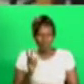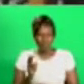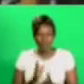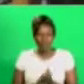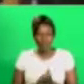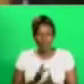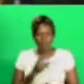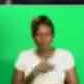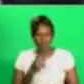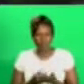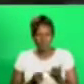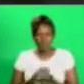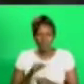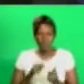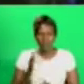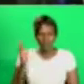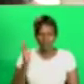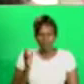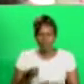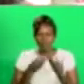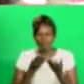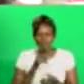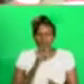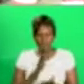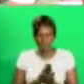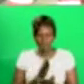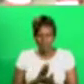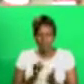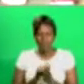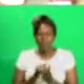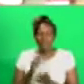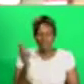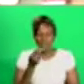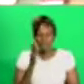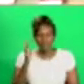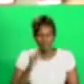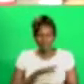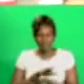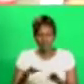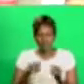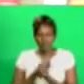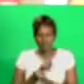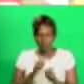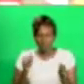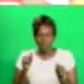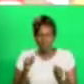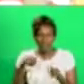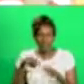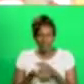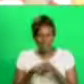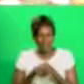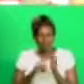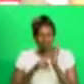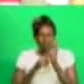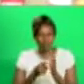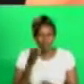kuliguzia swala la usalama na kutoa hakikisho kwa Wakenya kuwa usalama wao umeimarishwa ndani na nje ya maonyesho